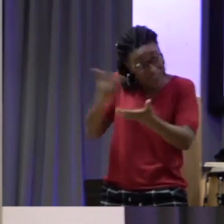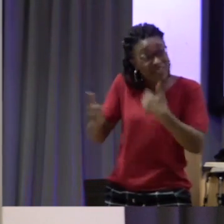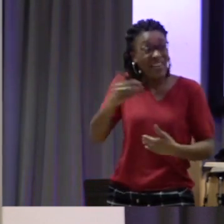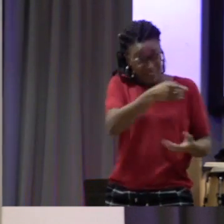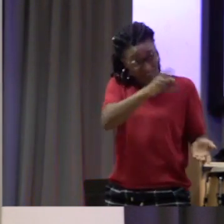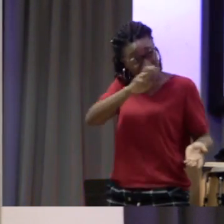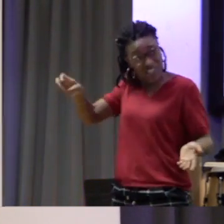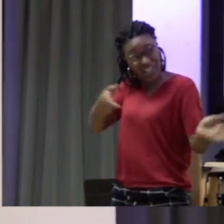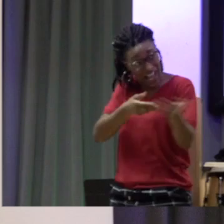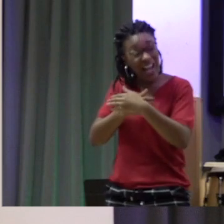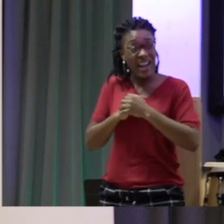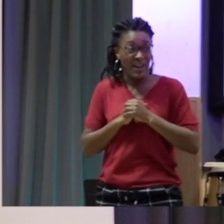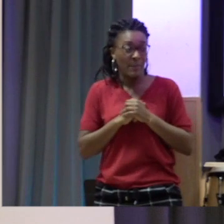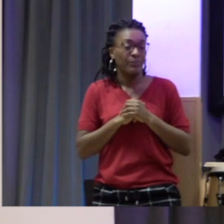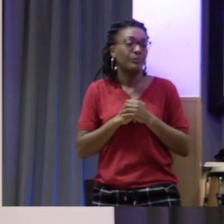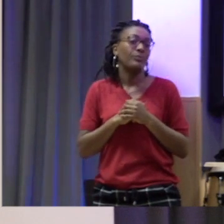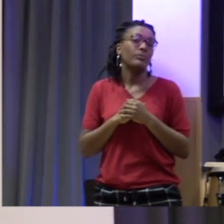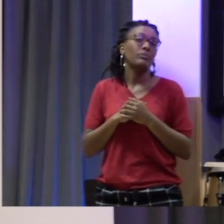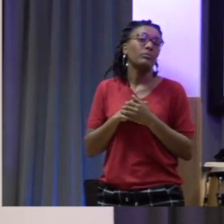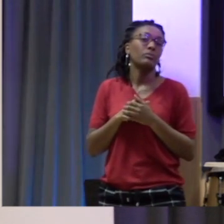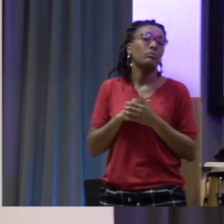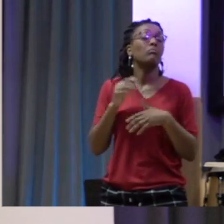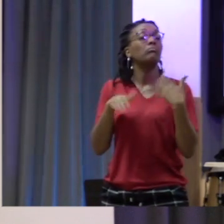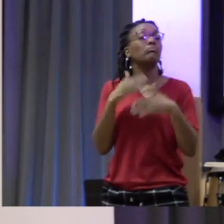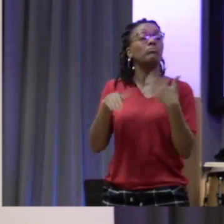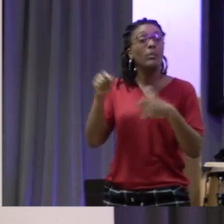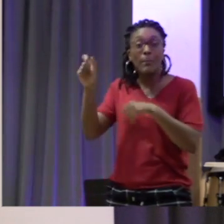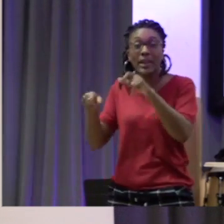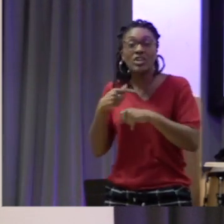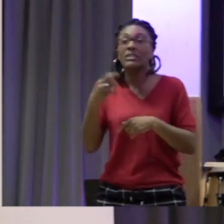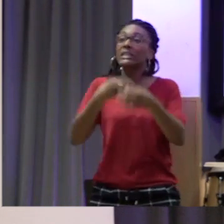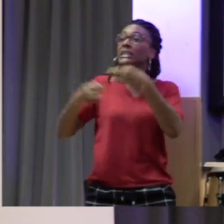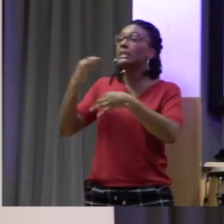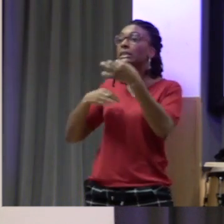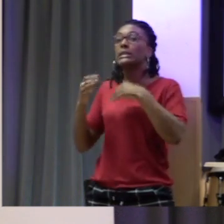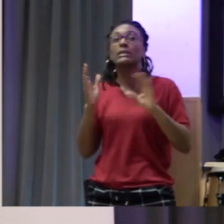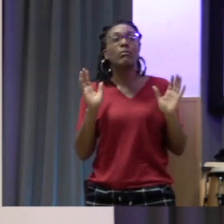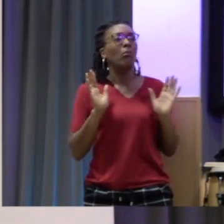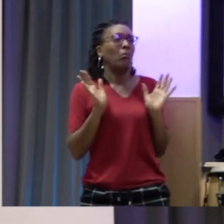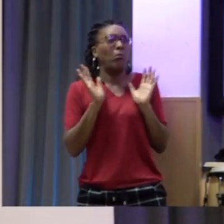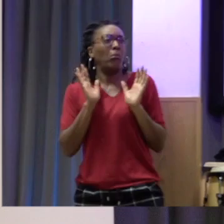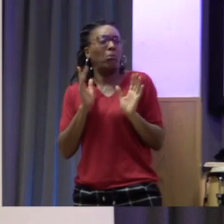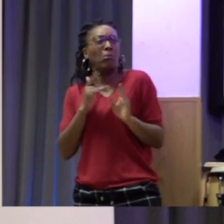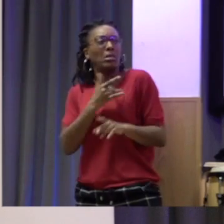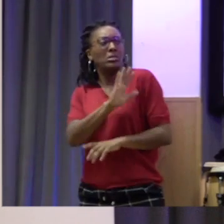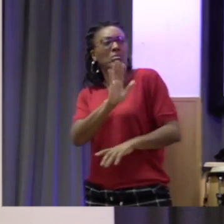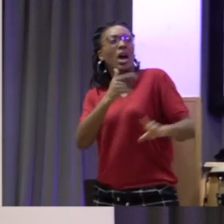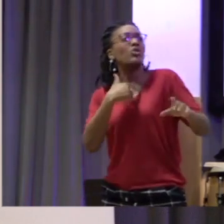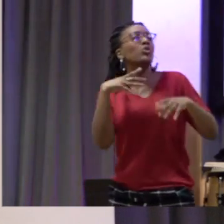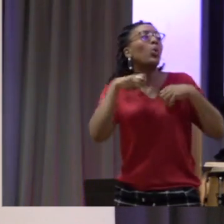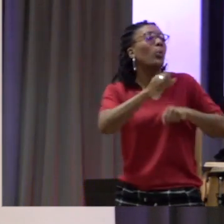noces. Mais sans s'inquiéter de l'invitation, ils s'en allèrent, celui-ci à son